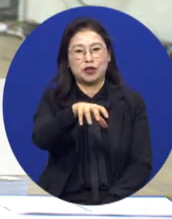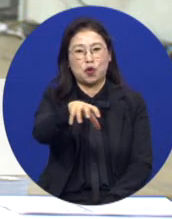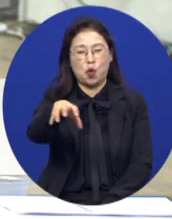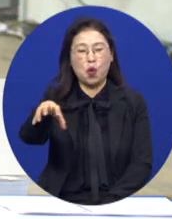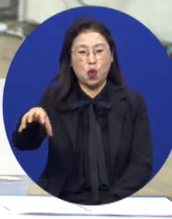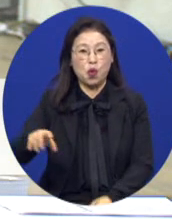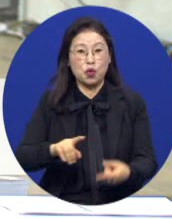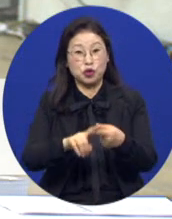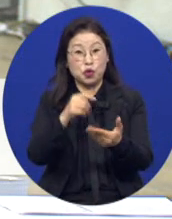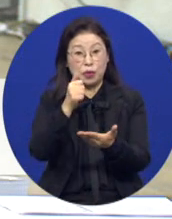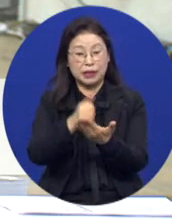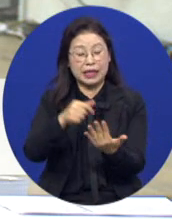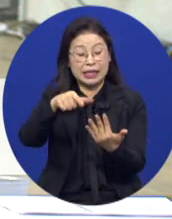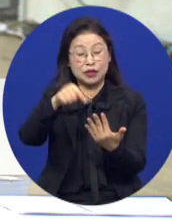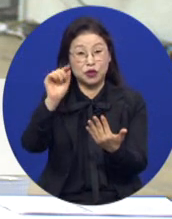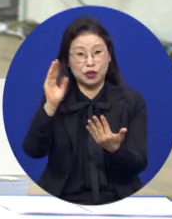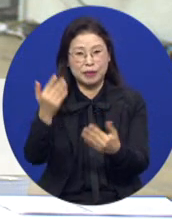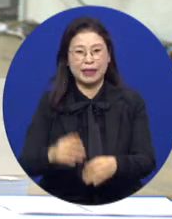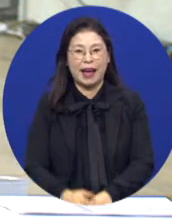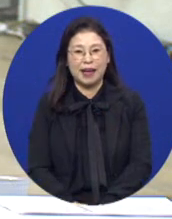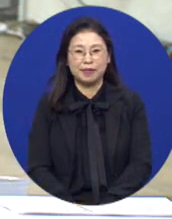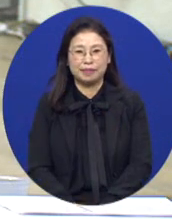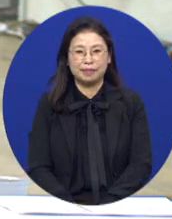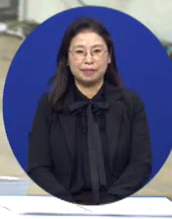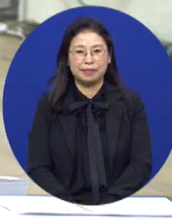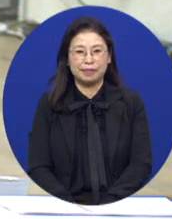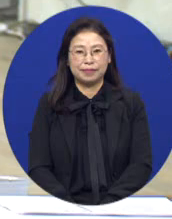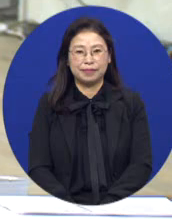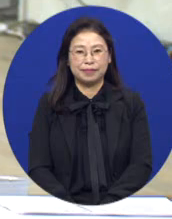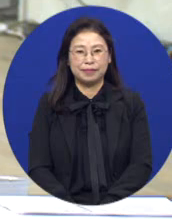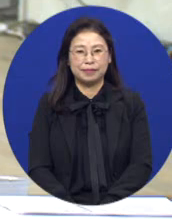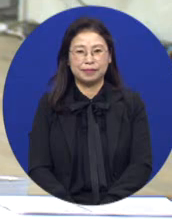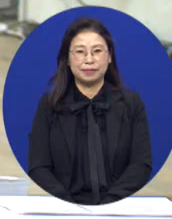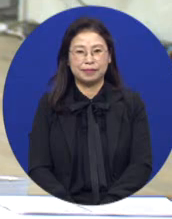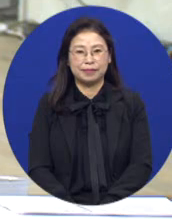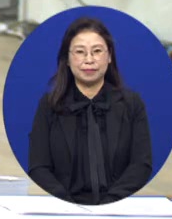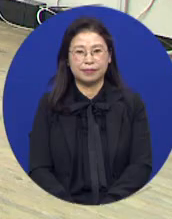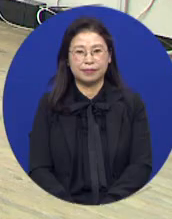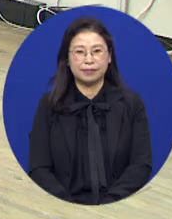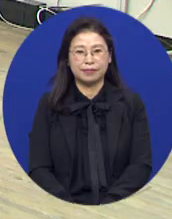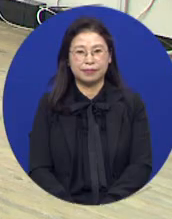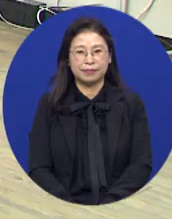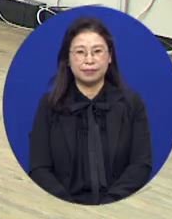25곳의 조합장이 선출됩니다. 홍수연 기자입니다.